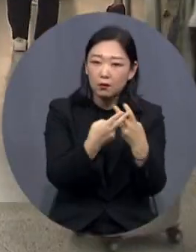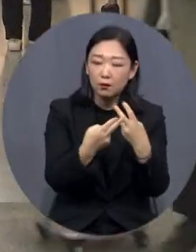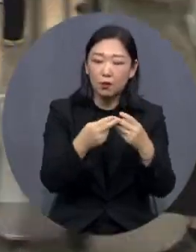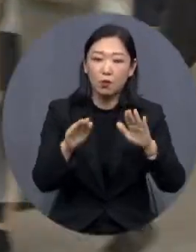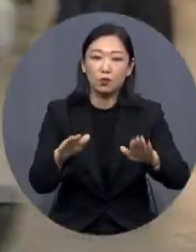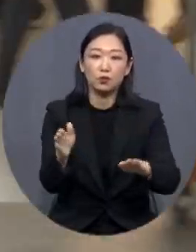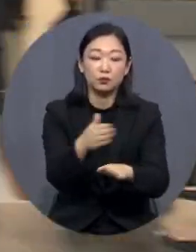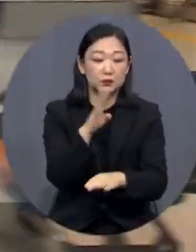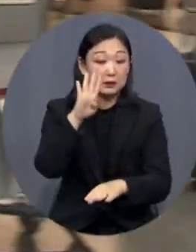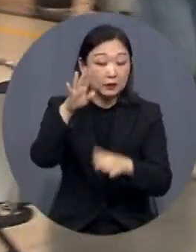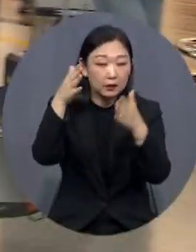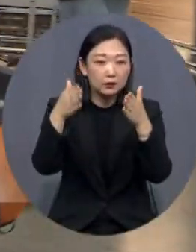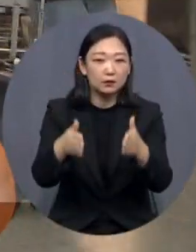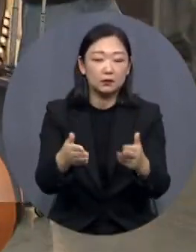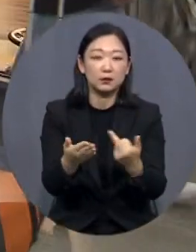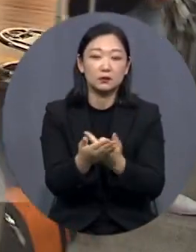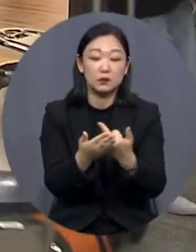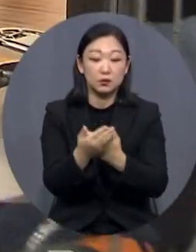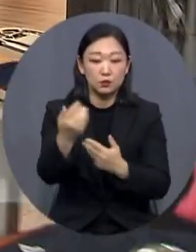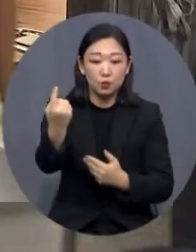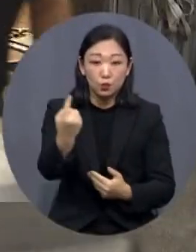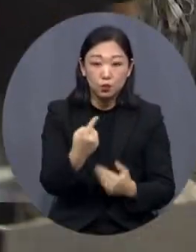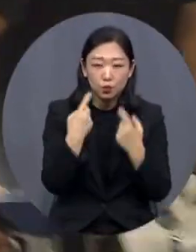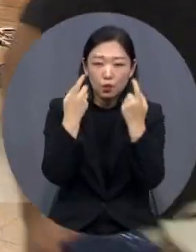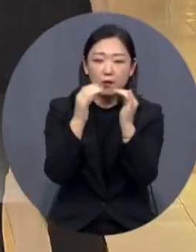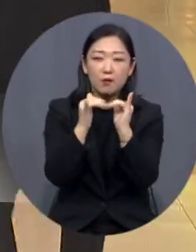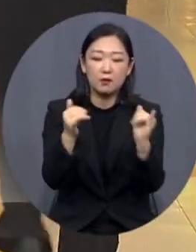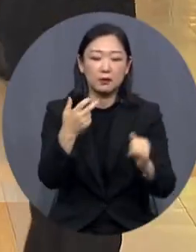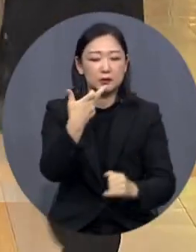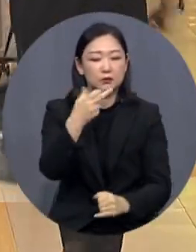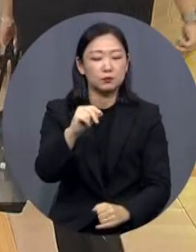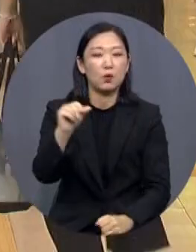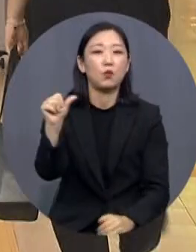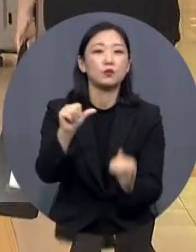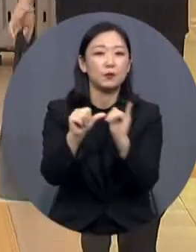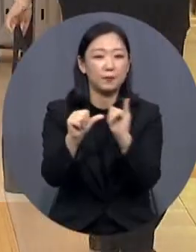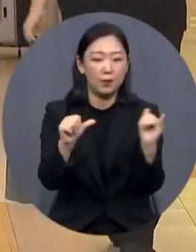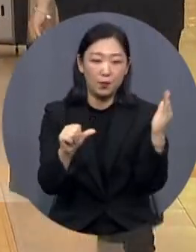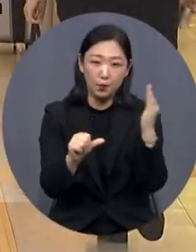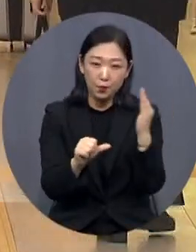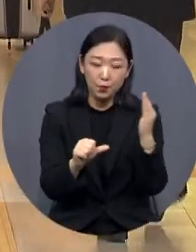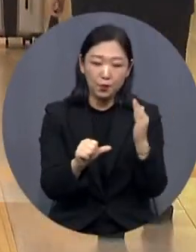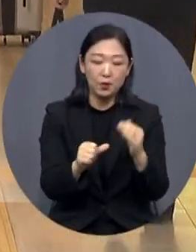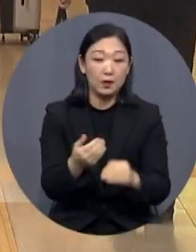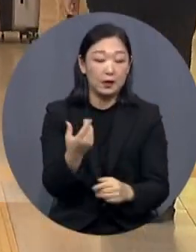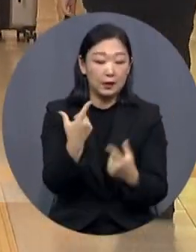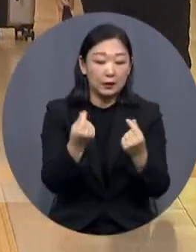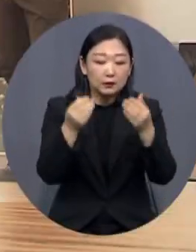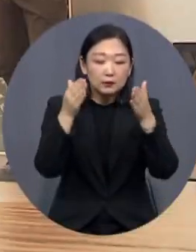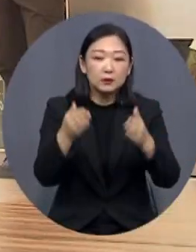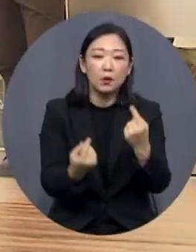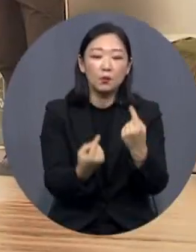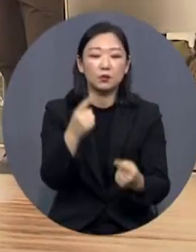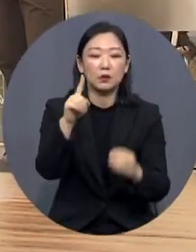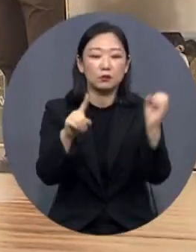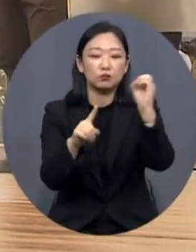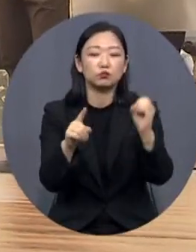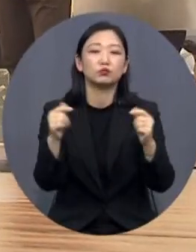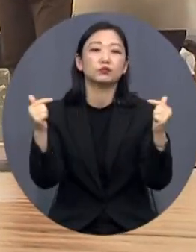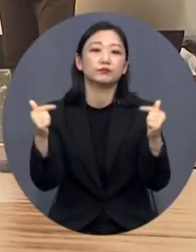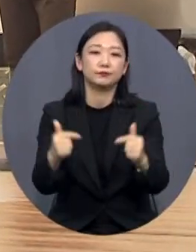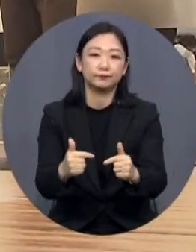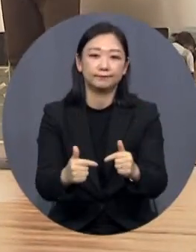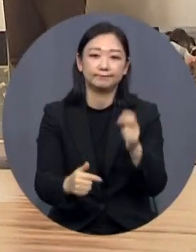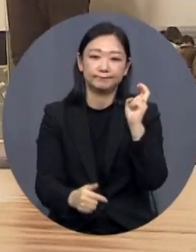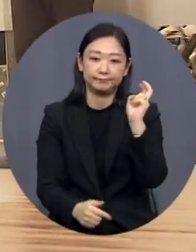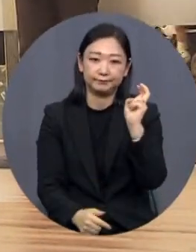오늘부터 나흘 동안 제주를 찾는 관광객이 17만 5,000명으로 지난해 같은 기간보다 1% 줄어들